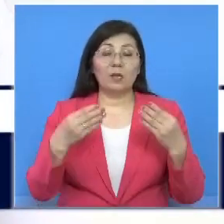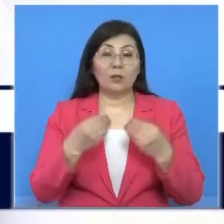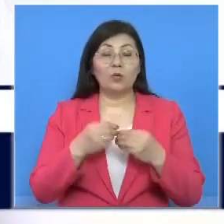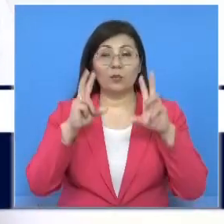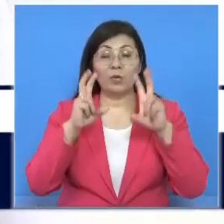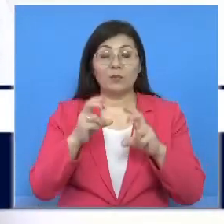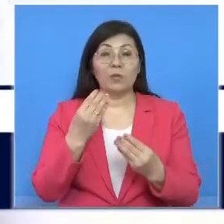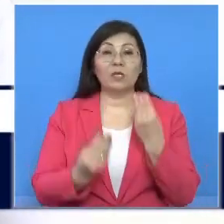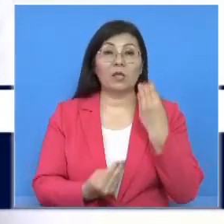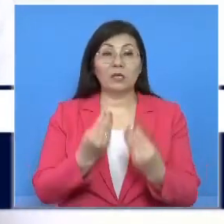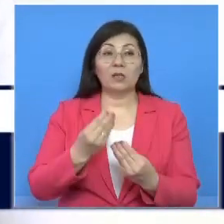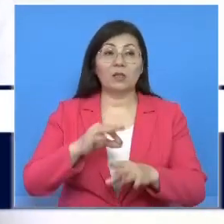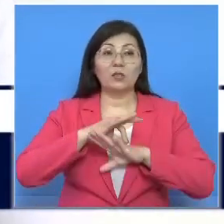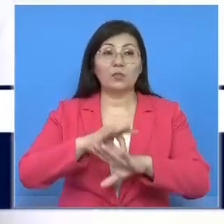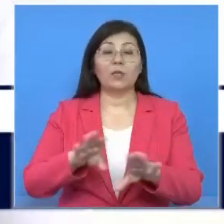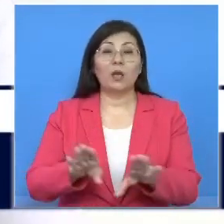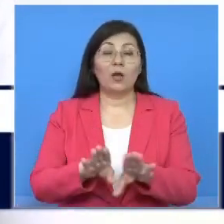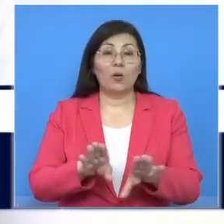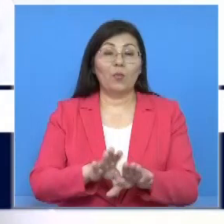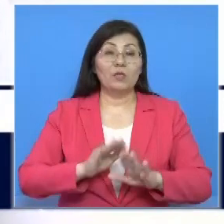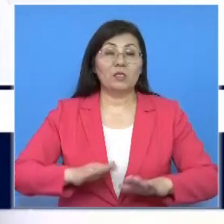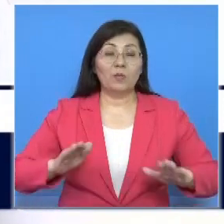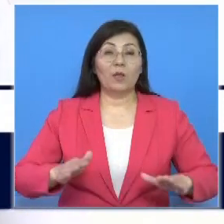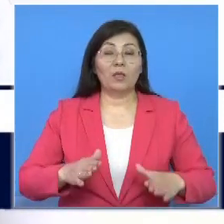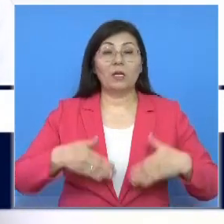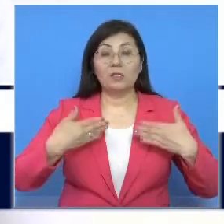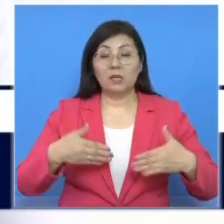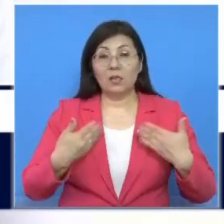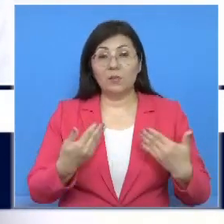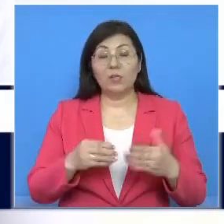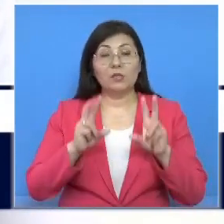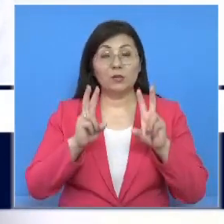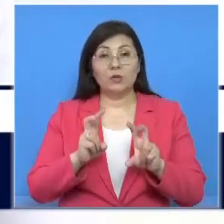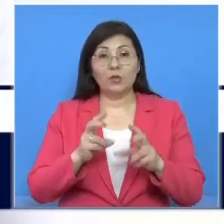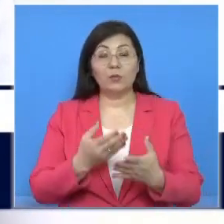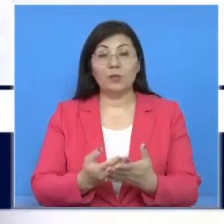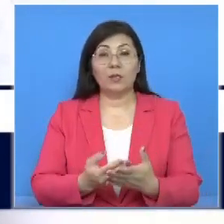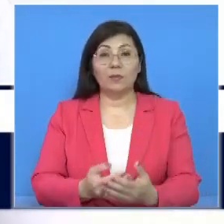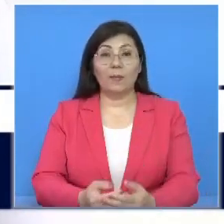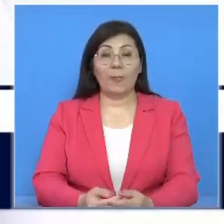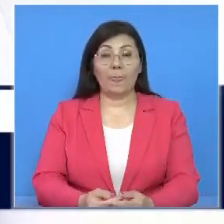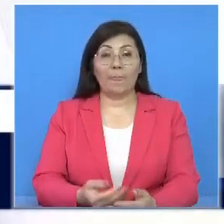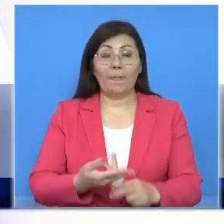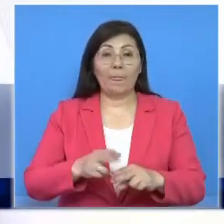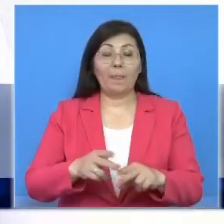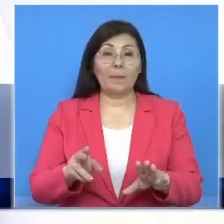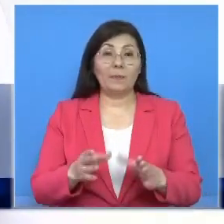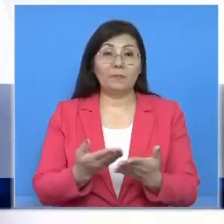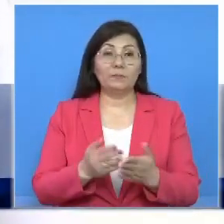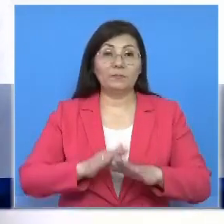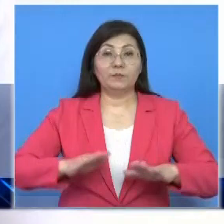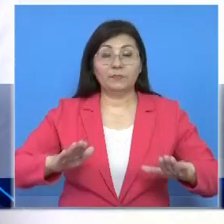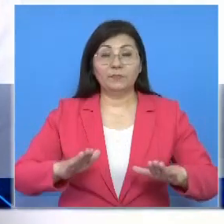арт-терапия жүргізіп жатырым, және де осы балаларға сәлемдесу тренингі осы отбасы барысында өткені бұл жерде